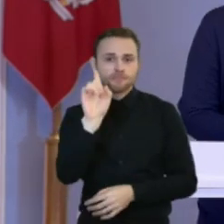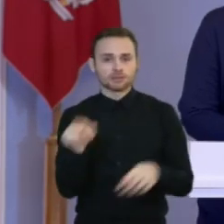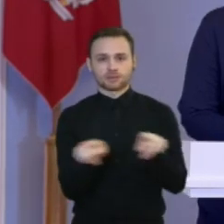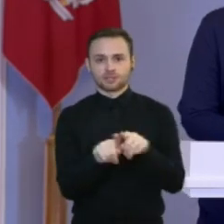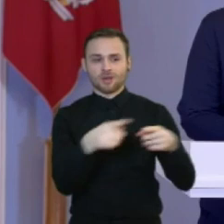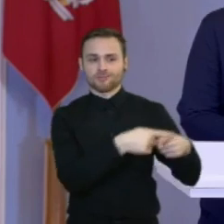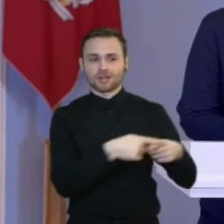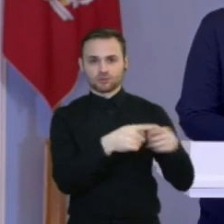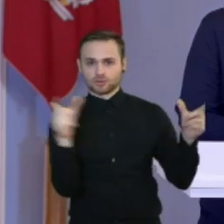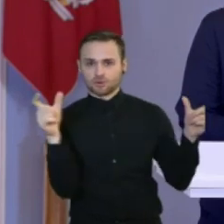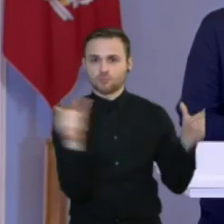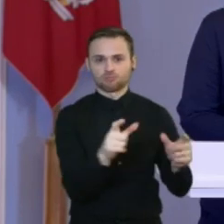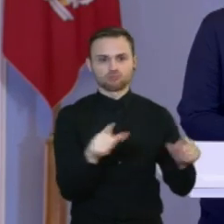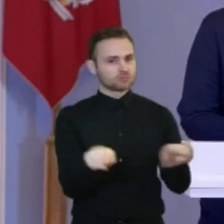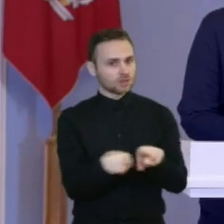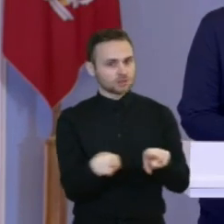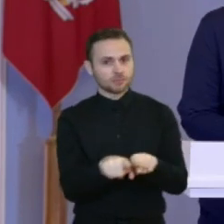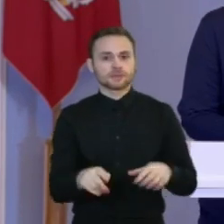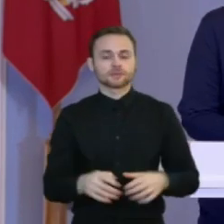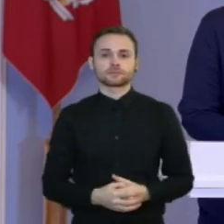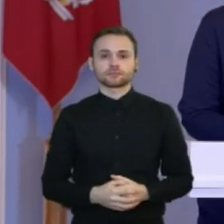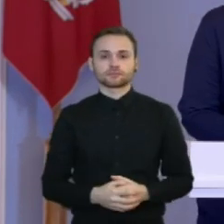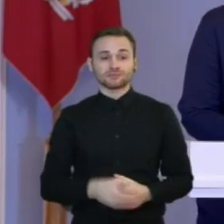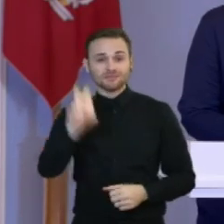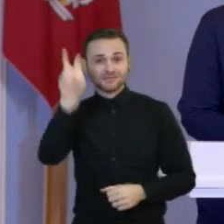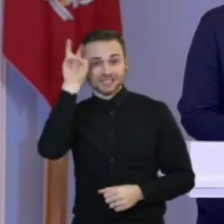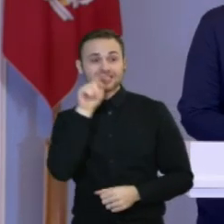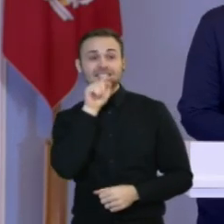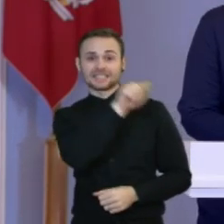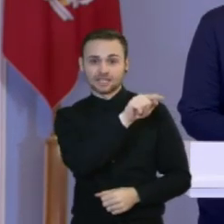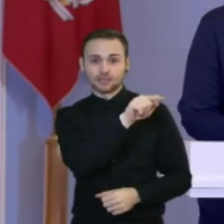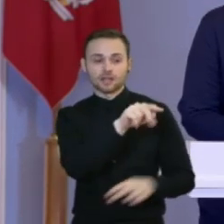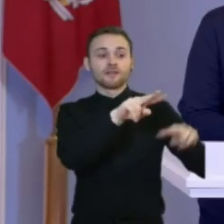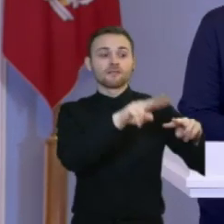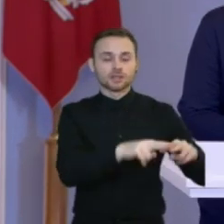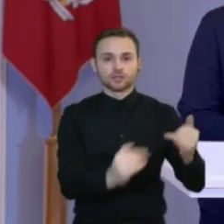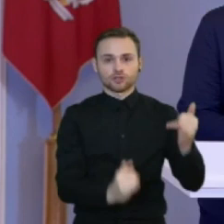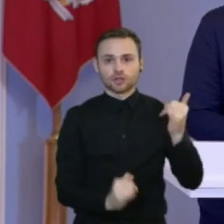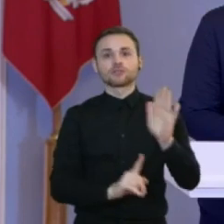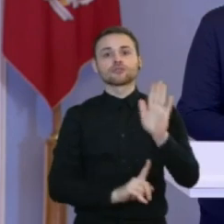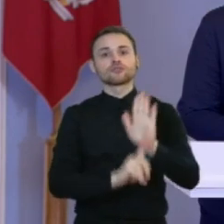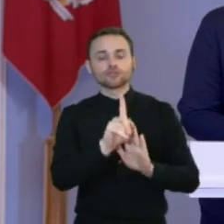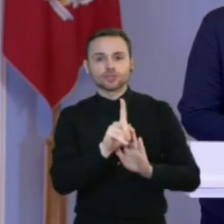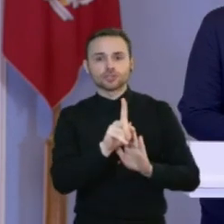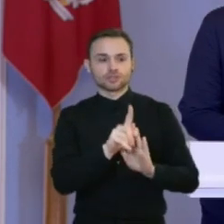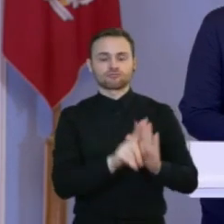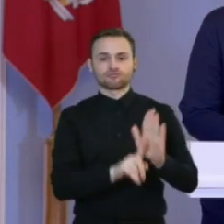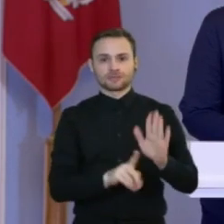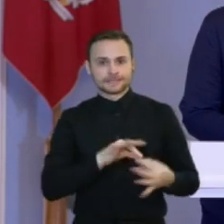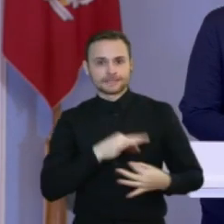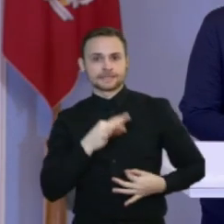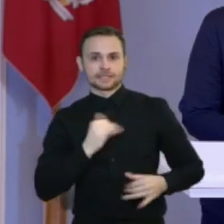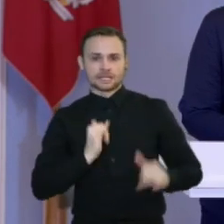sankcijų Baltarusijai reikalingumą, kadangi iš šitos valstybės teritorijos šiandien vykdoma agresija. Šitos valstybės